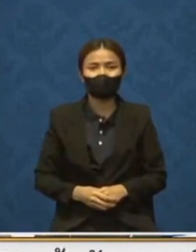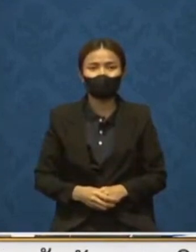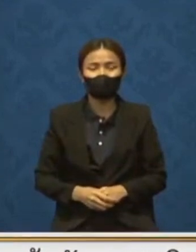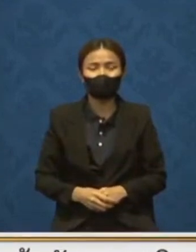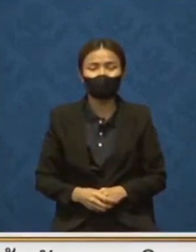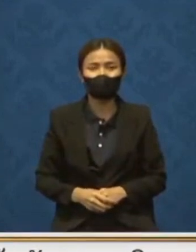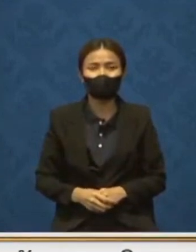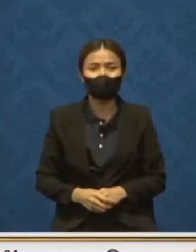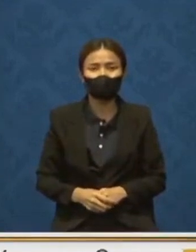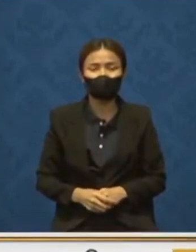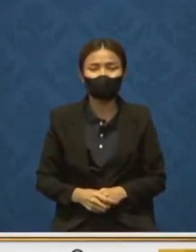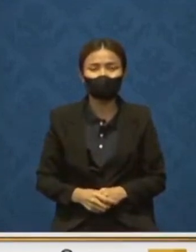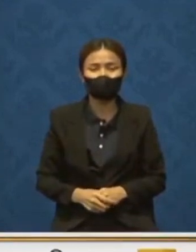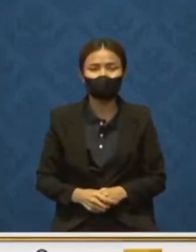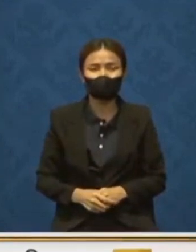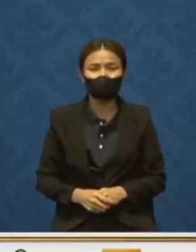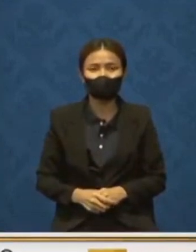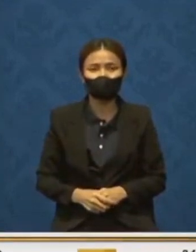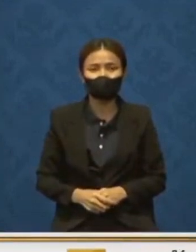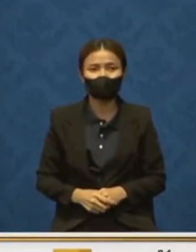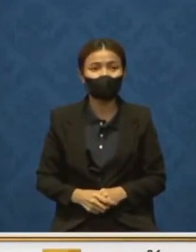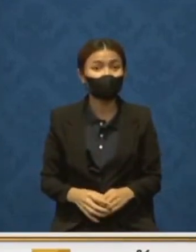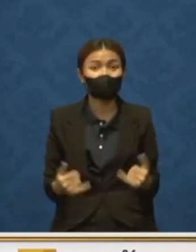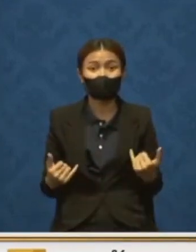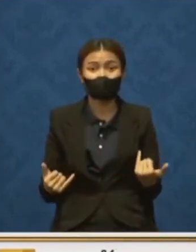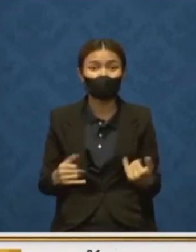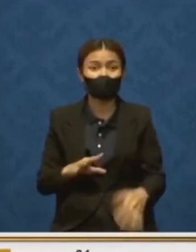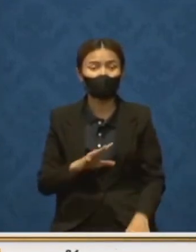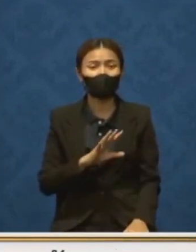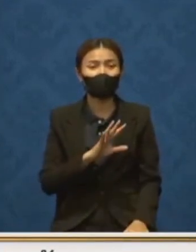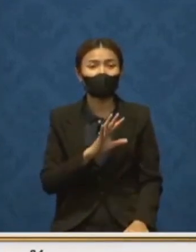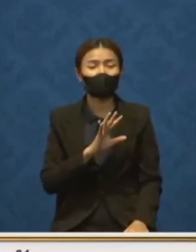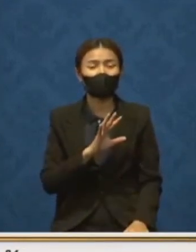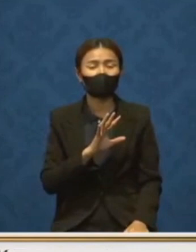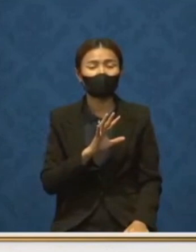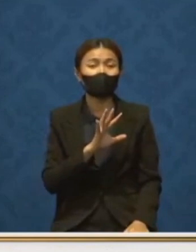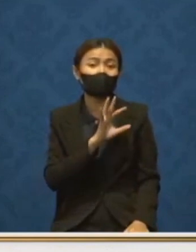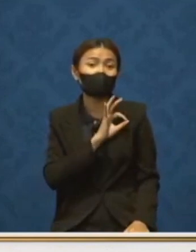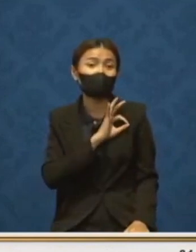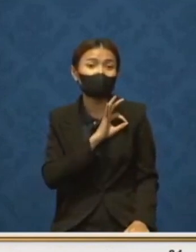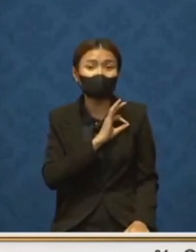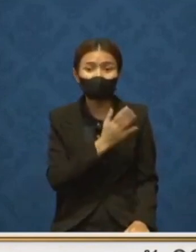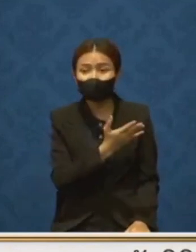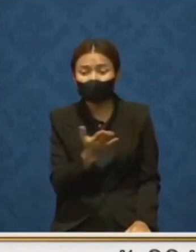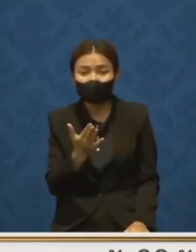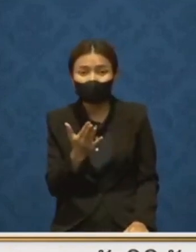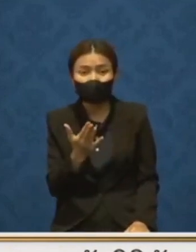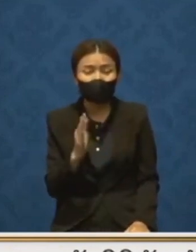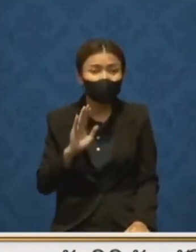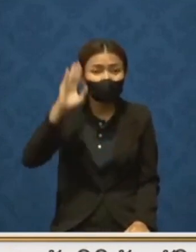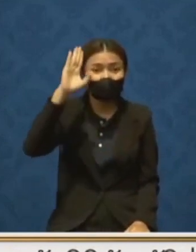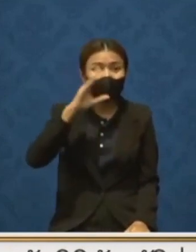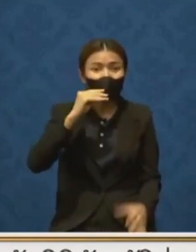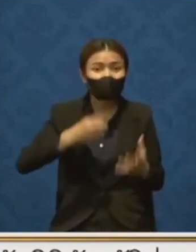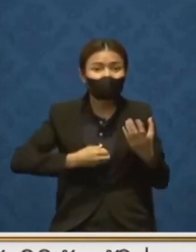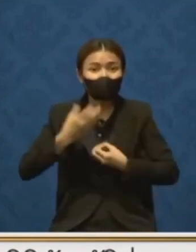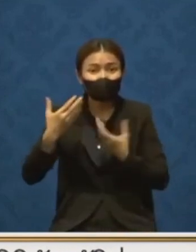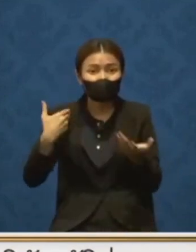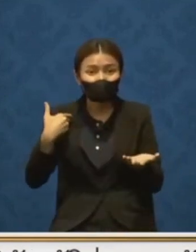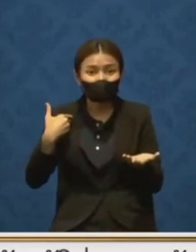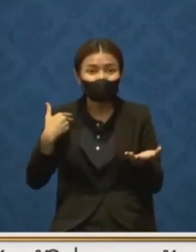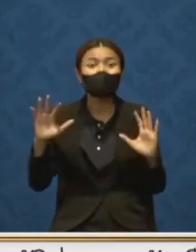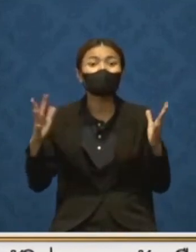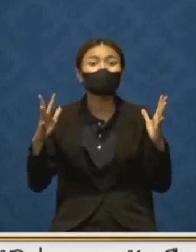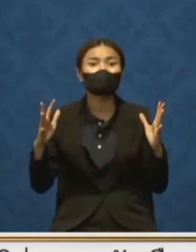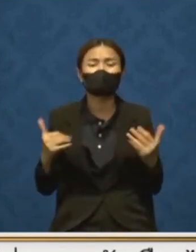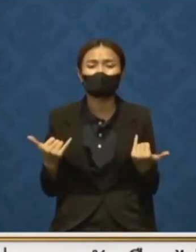ครับเมื่อไม่มีท่านสมาชิกสนใจที่จะอภิปรายแสดงความเห็นนะครับต่อไปผมจะขอมติจากที่ประชุมน